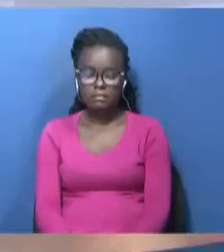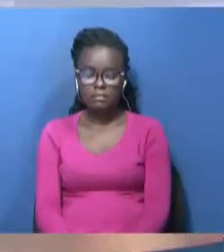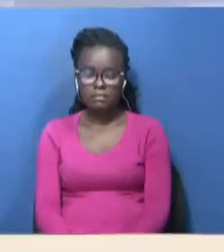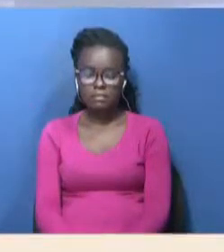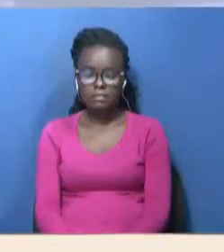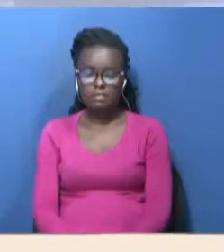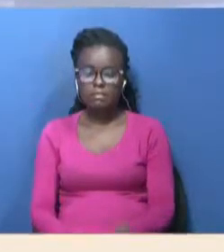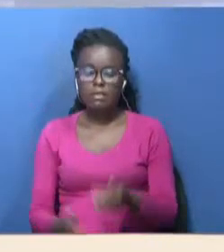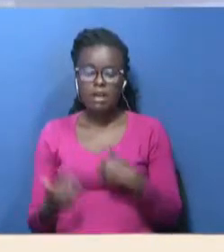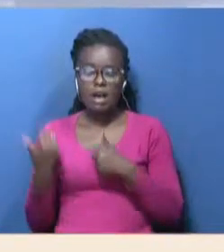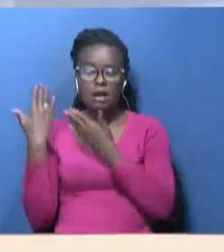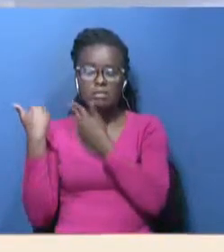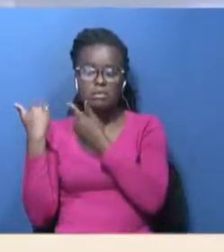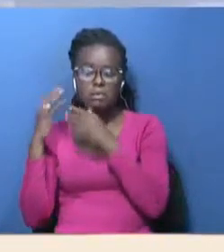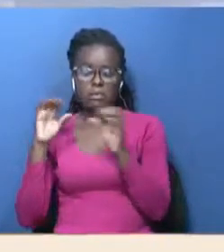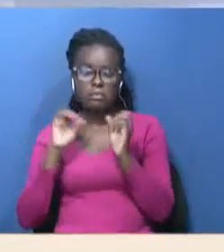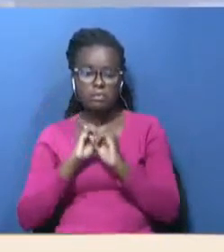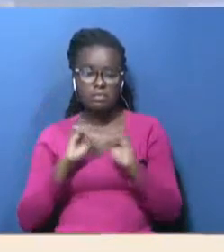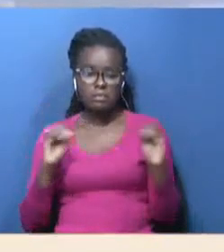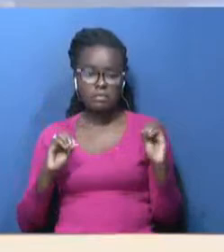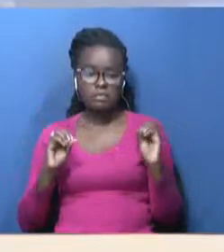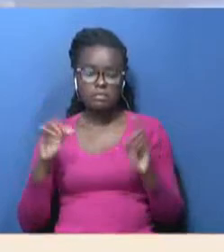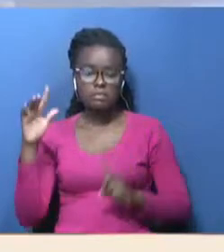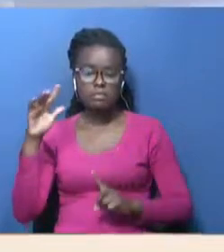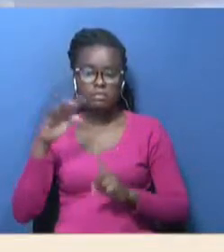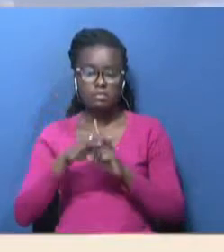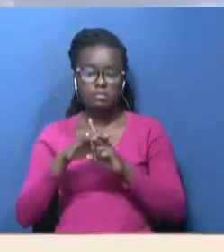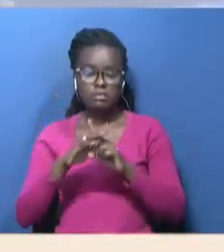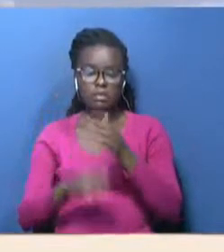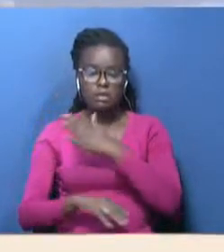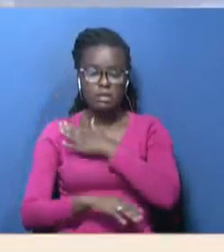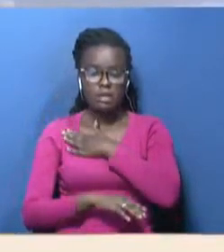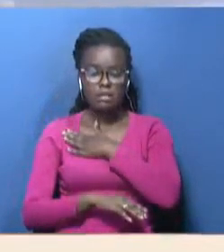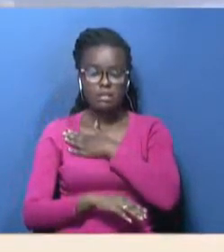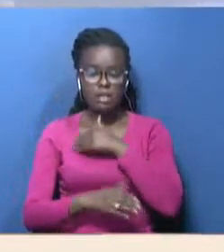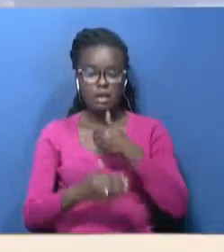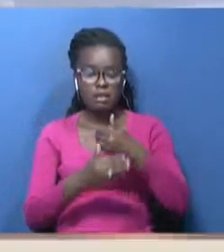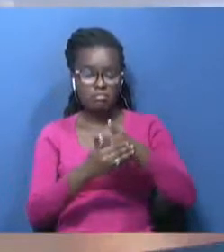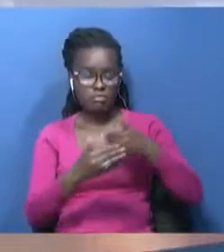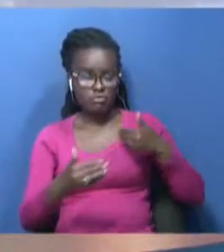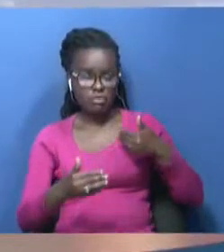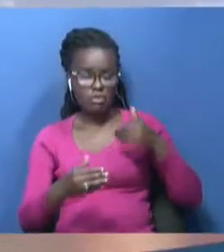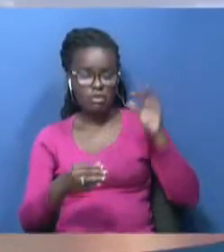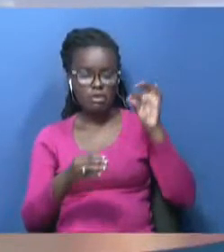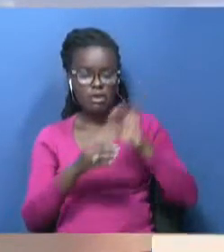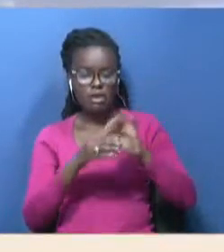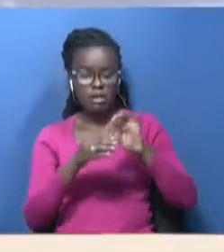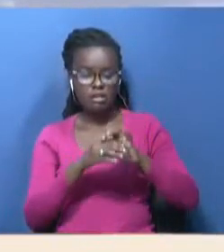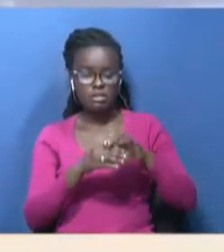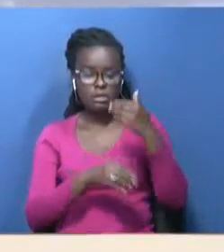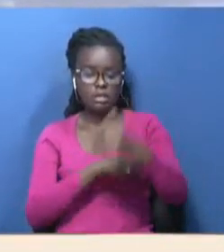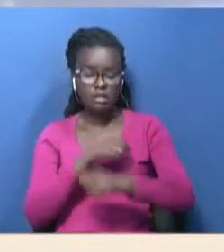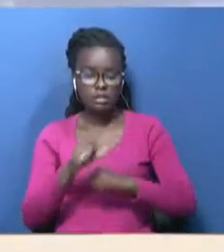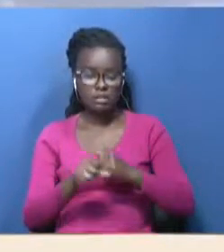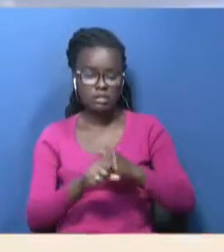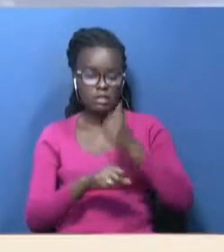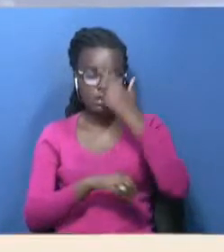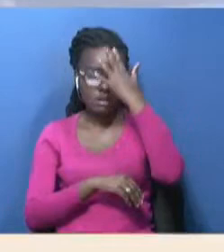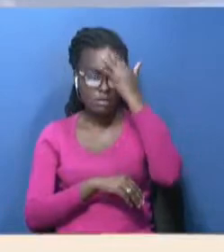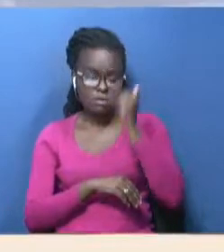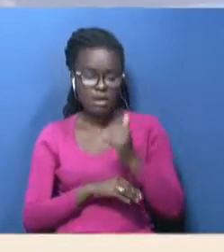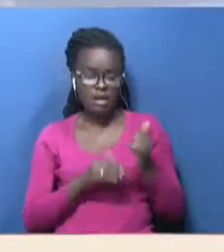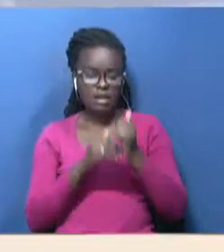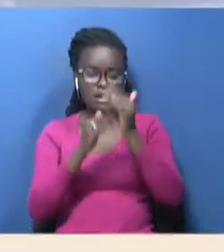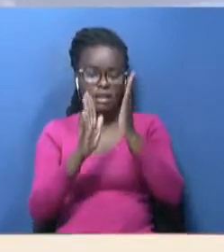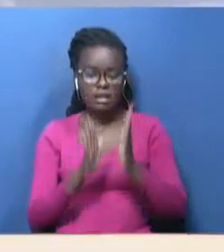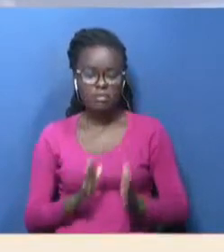Gũtirĩ na mwĩhoko wothe wa kũriũkia ngwatanĩro ya NASA mbere ya gĩthurano kĩnene kĩa mwaka ũkĩte kũrũmĩrĩra kwahũkana kwa atongoria